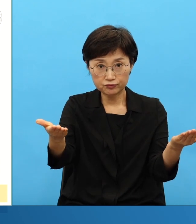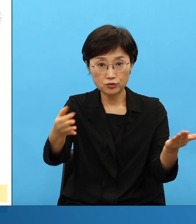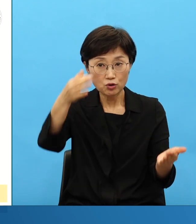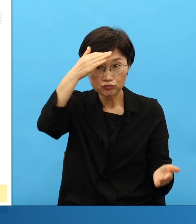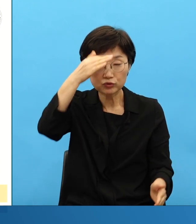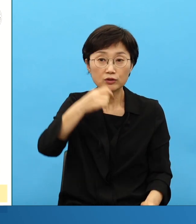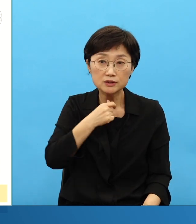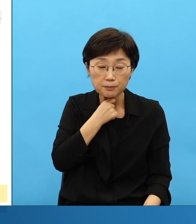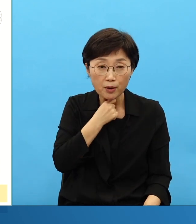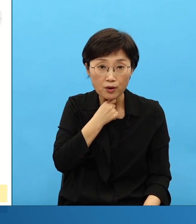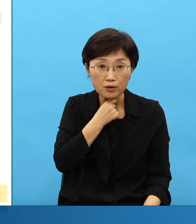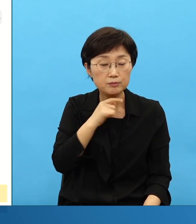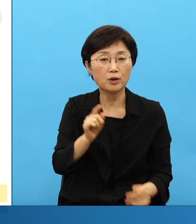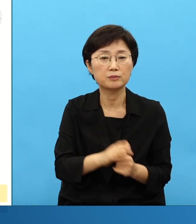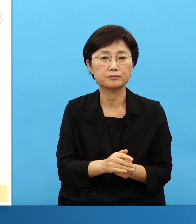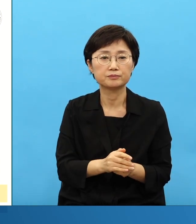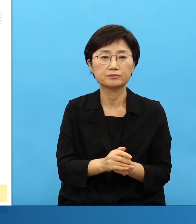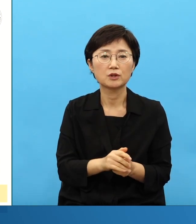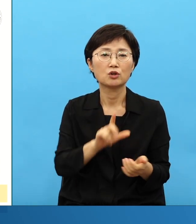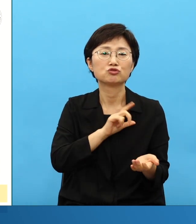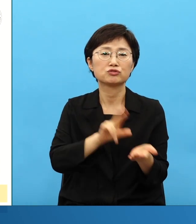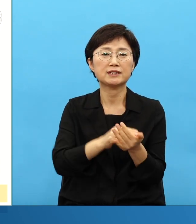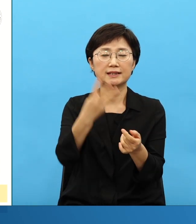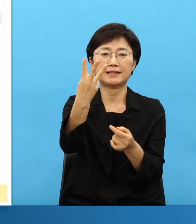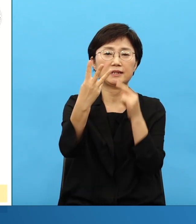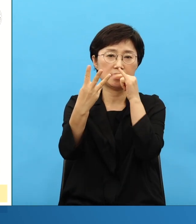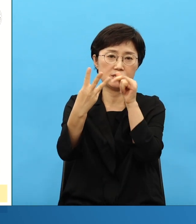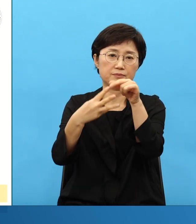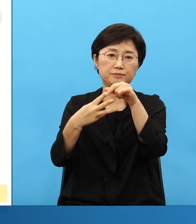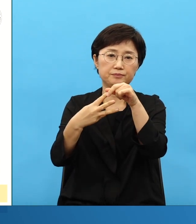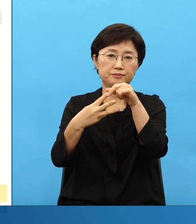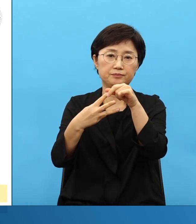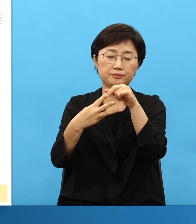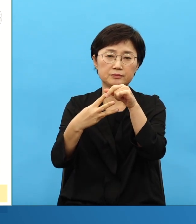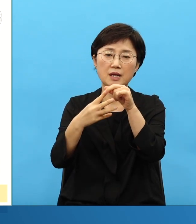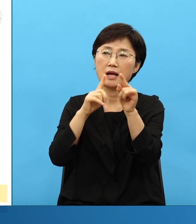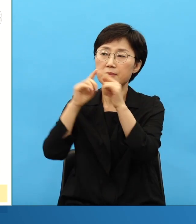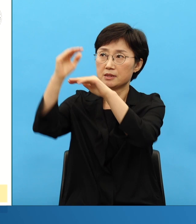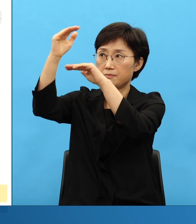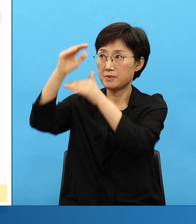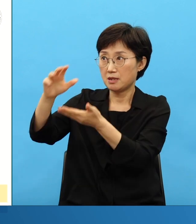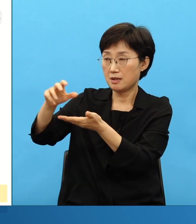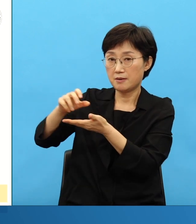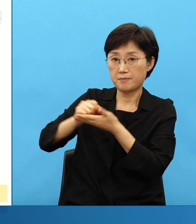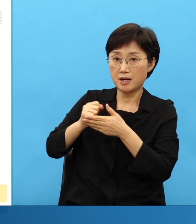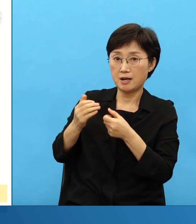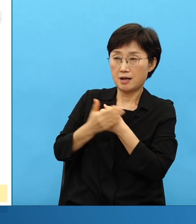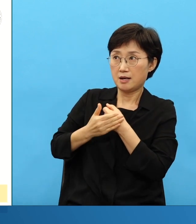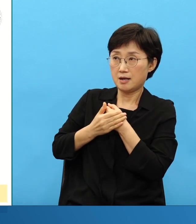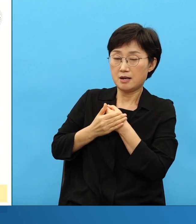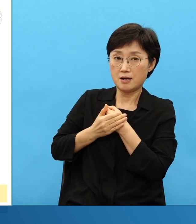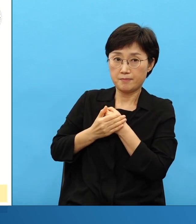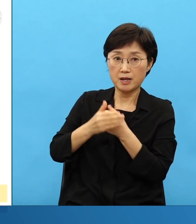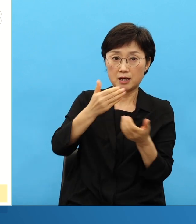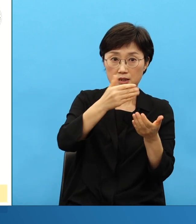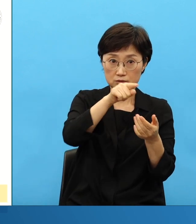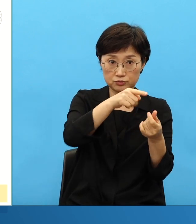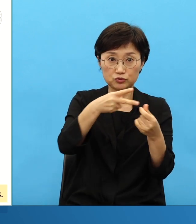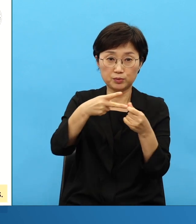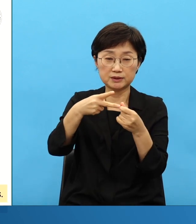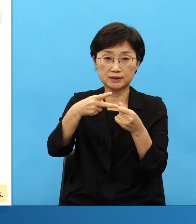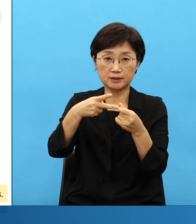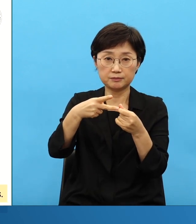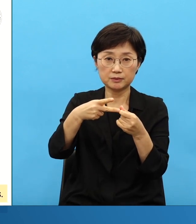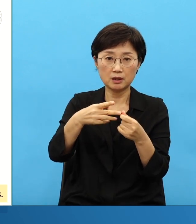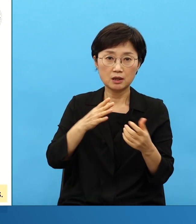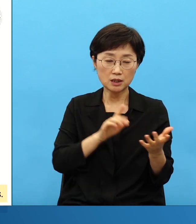말씀드립니다. 주제는 총 3가지로 진행됩니다. 세계 청소년 수련회 메시지를 통해서 받은 현장의 응답과 렘넌트